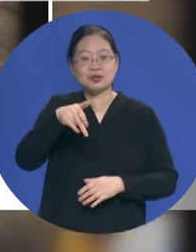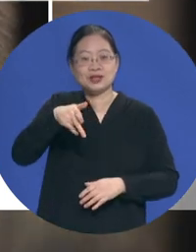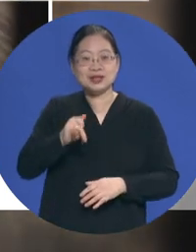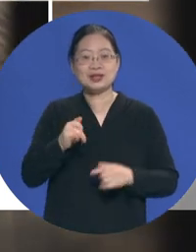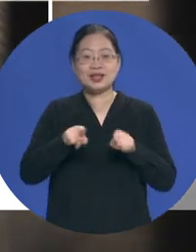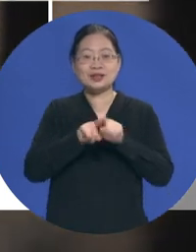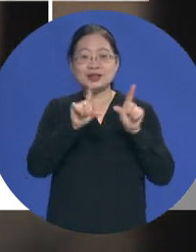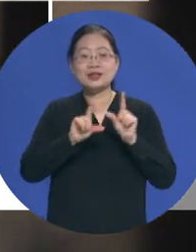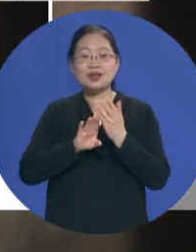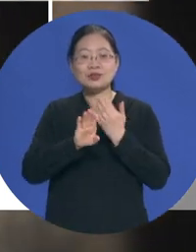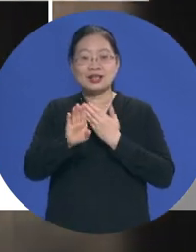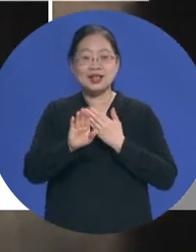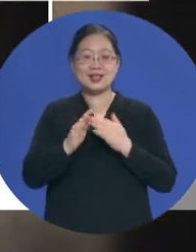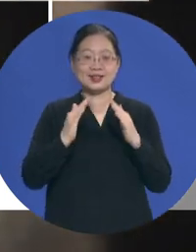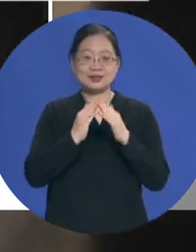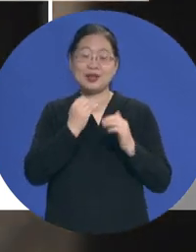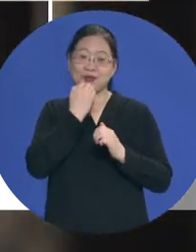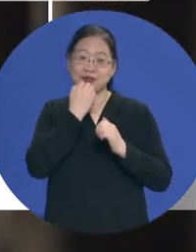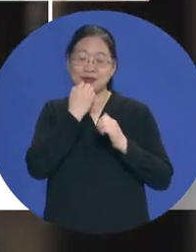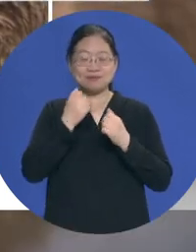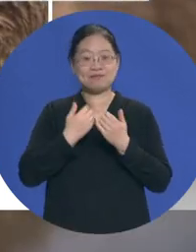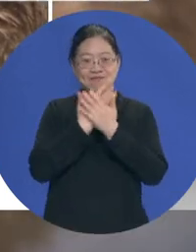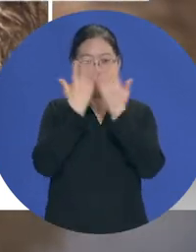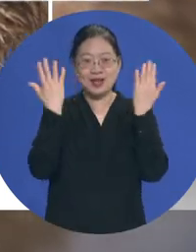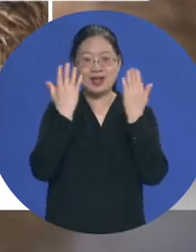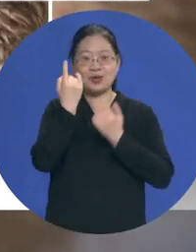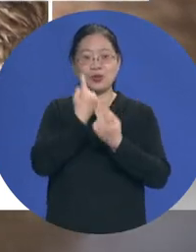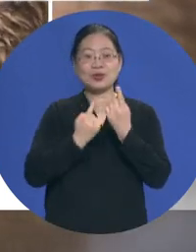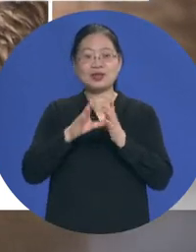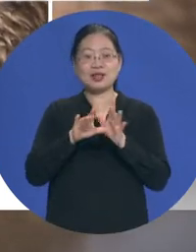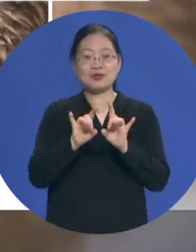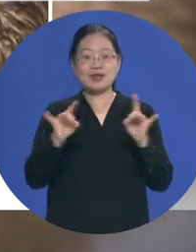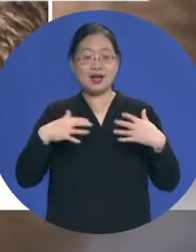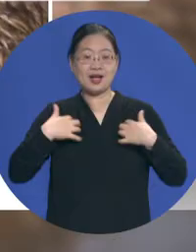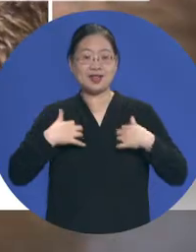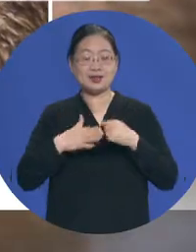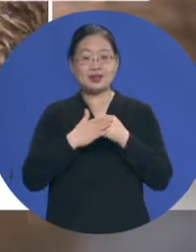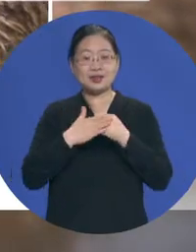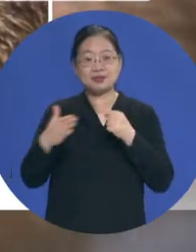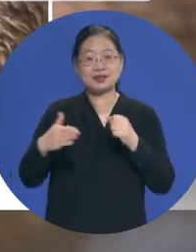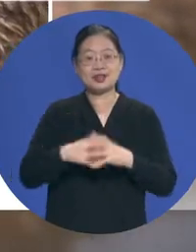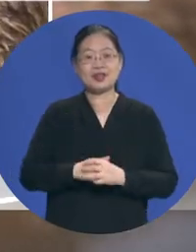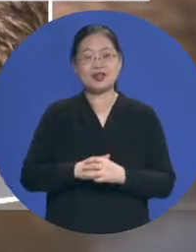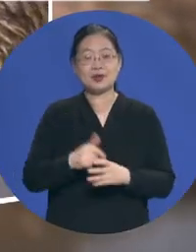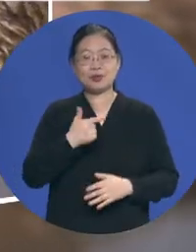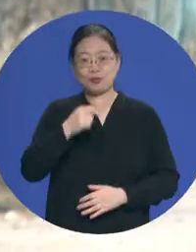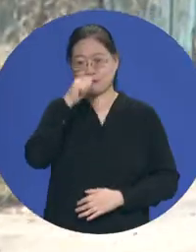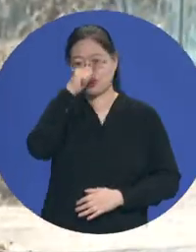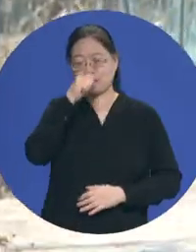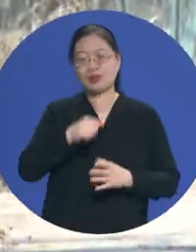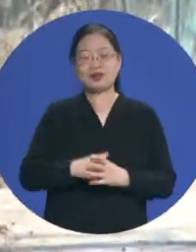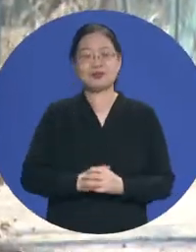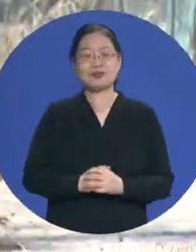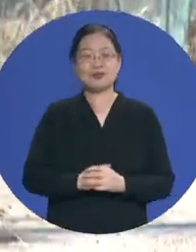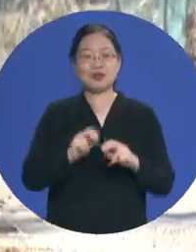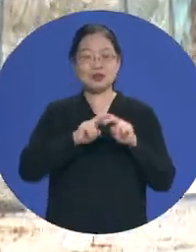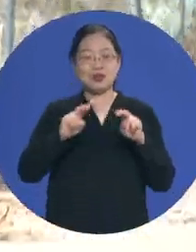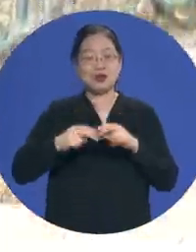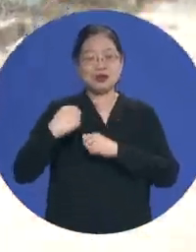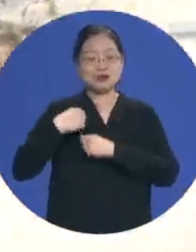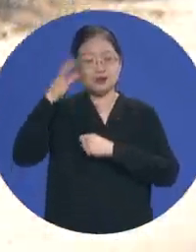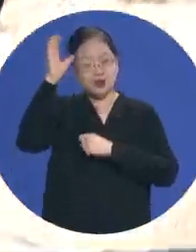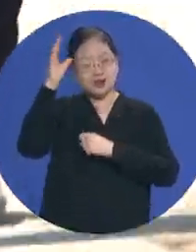나서 집에 웃음이 좀 많아졌어요 올 때마다 이제 반겨 주니까 그게 이제 너무 좋았던 거 같 은퇴한